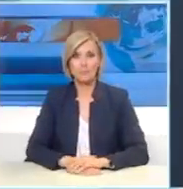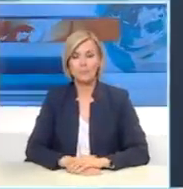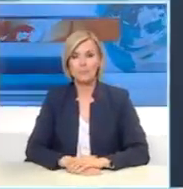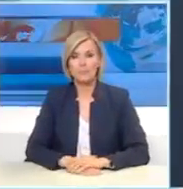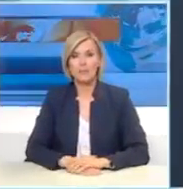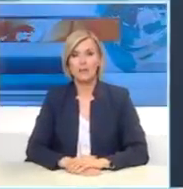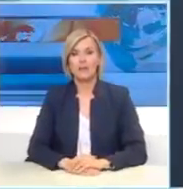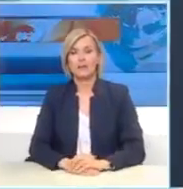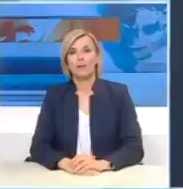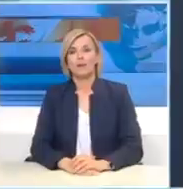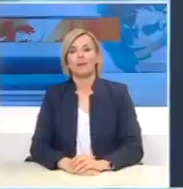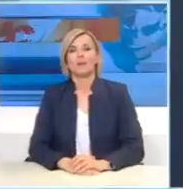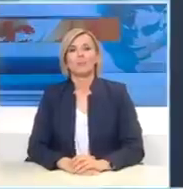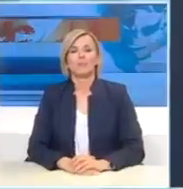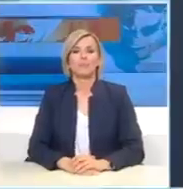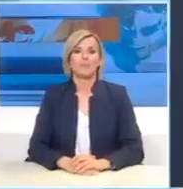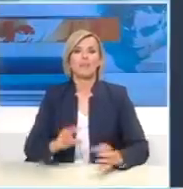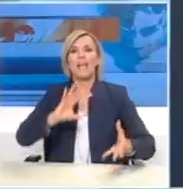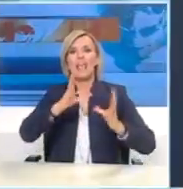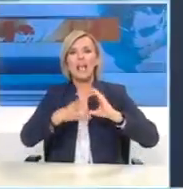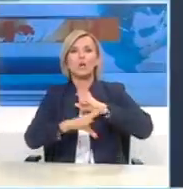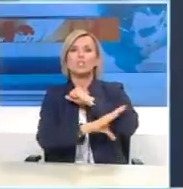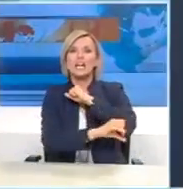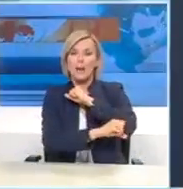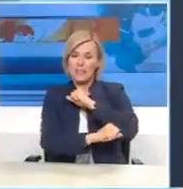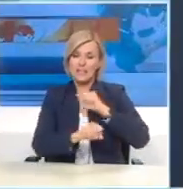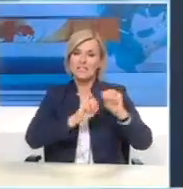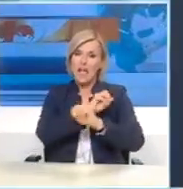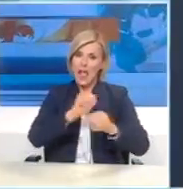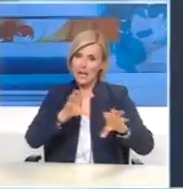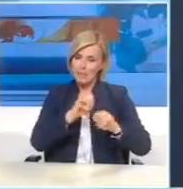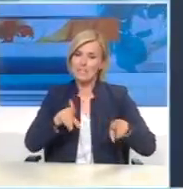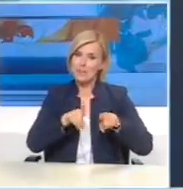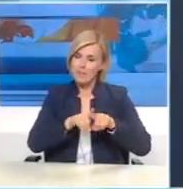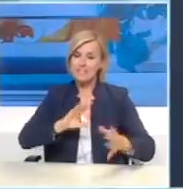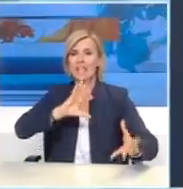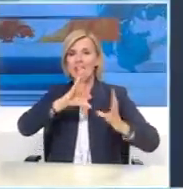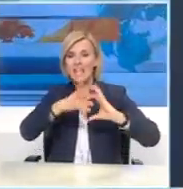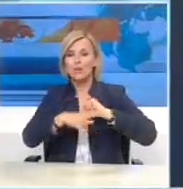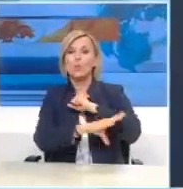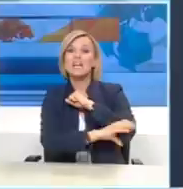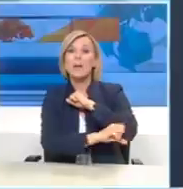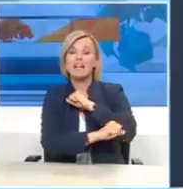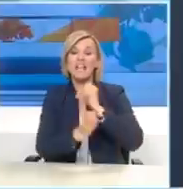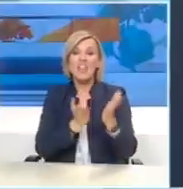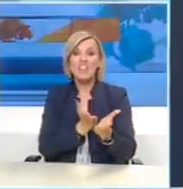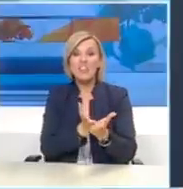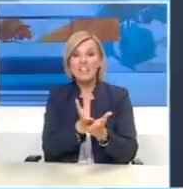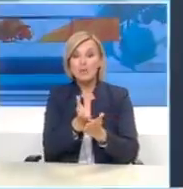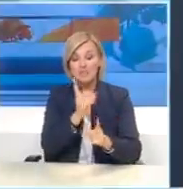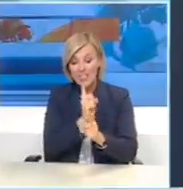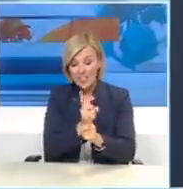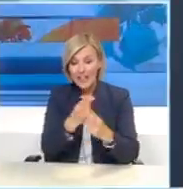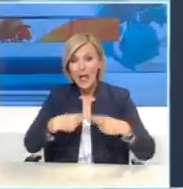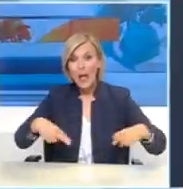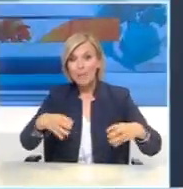Μετά από ενημέρωση του Γενικού Γραμματέα Δημόσιας Υγείας του Υπουργείου Υγείας και του Γενικού Γραμματέα Δικαιοσύνης και Ανθρώπινων Δικαιωμάτων προς την Επιτροπή Εμπειρογνωμόνων του